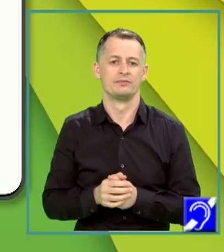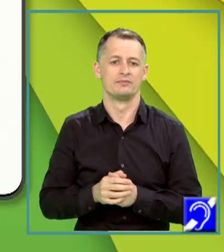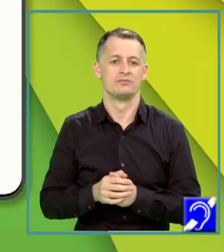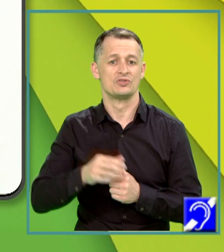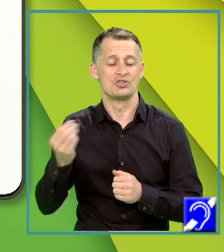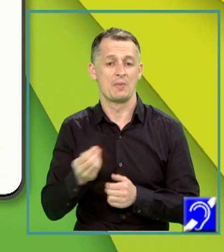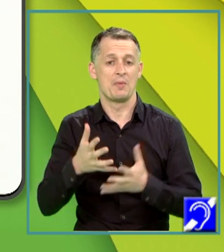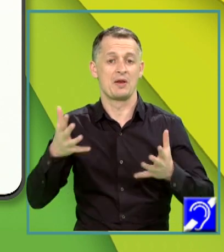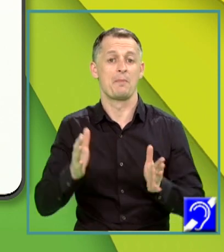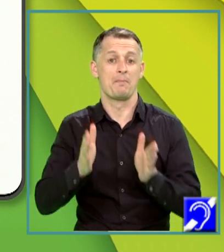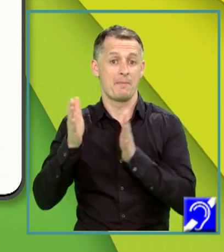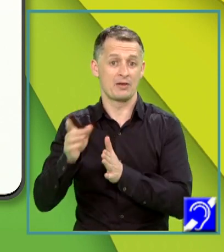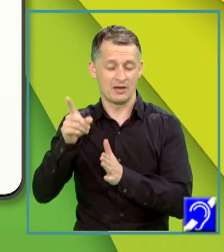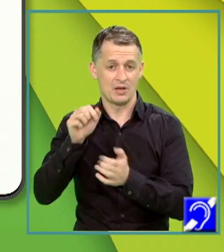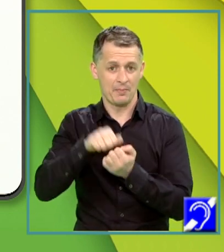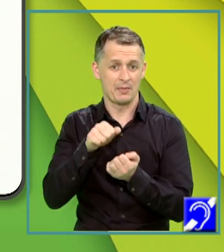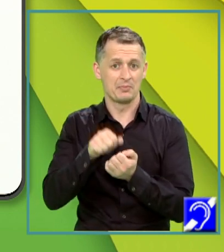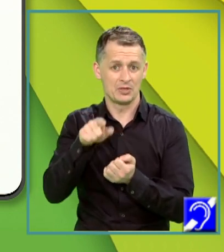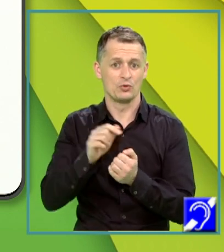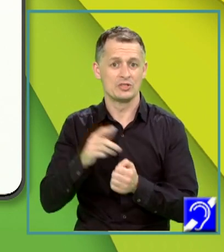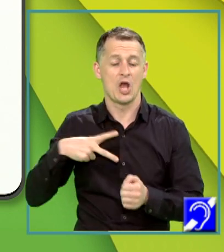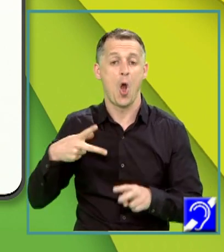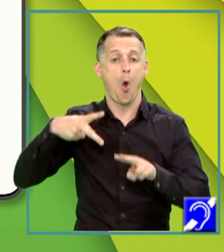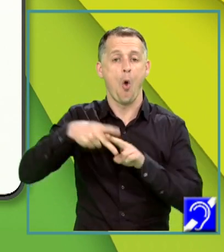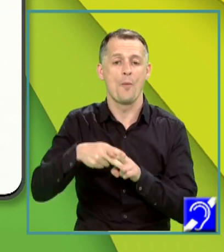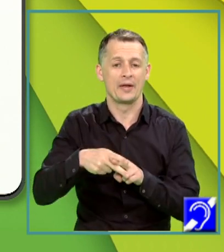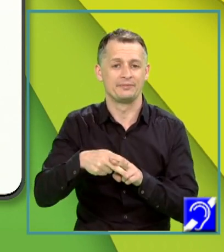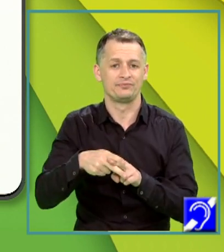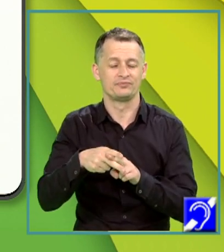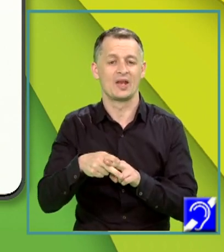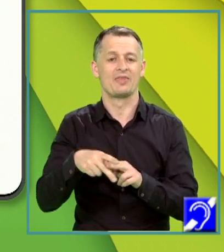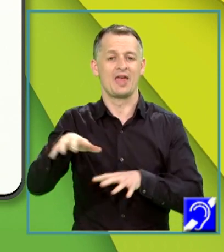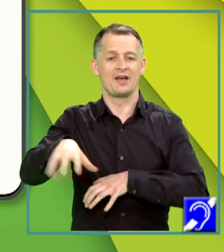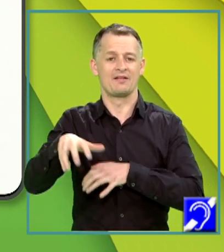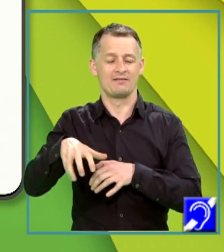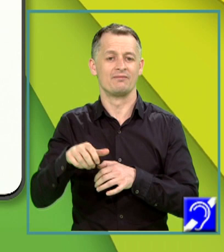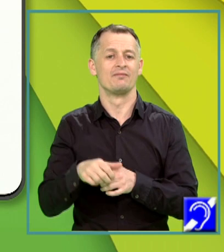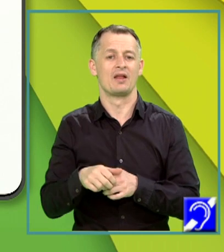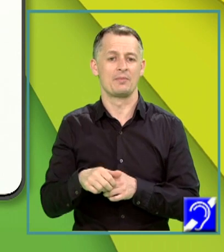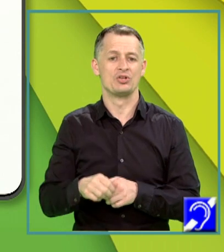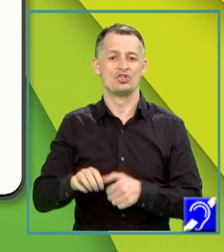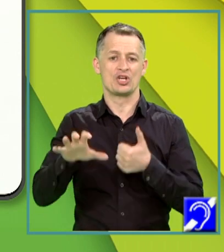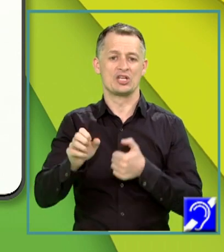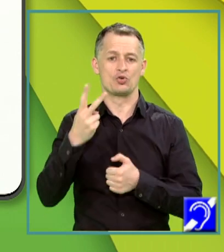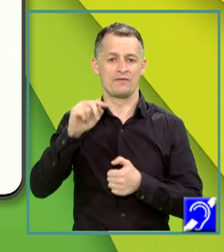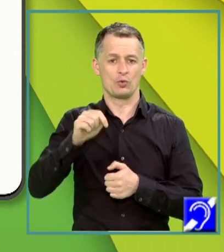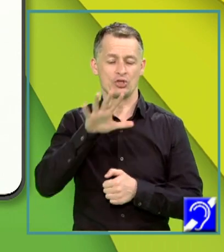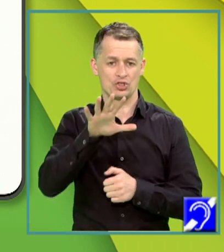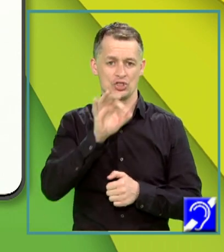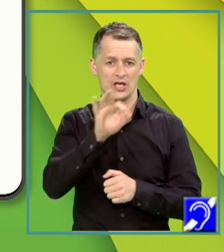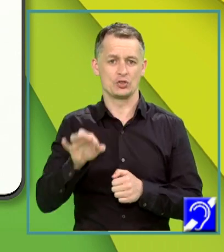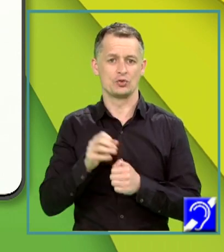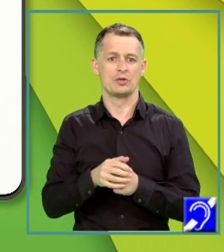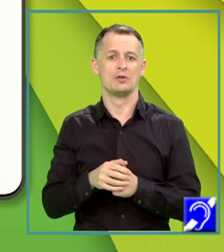mai mare parte a teritoriului este ocupată de teren arabil 62,5 la sută pășunile și